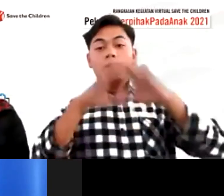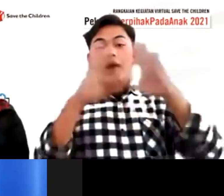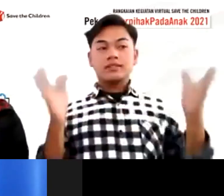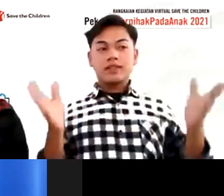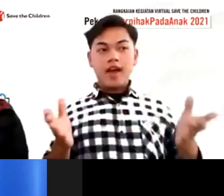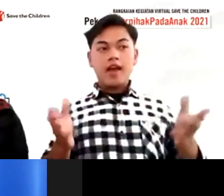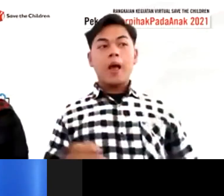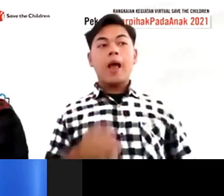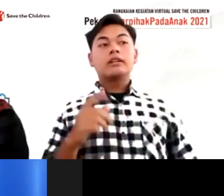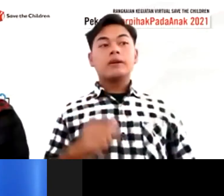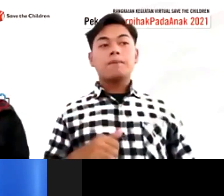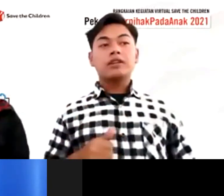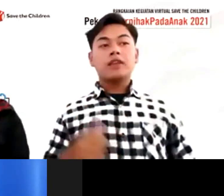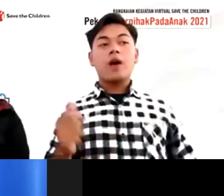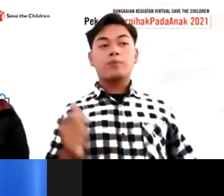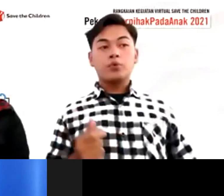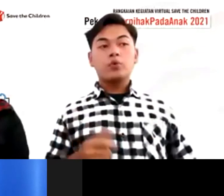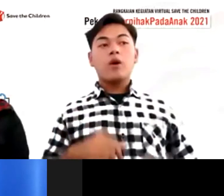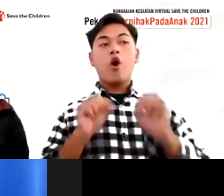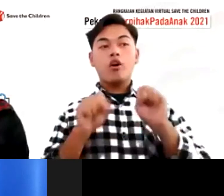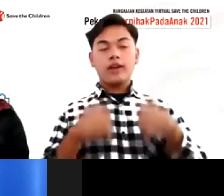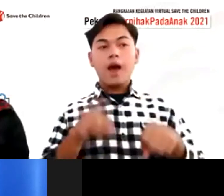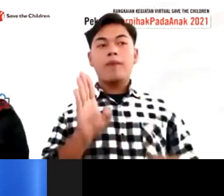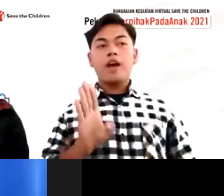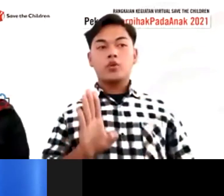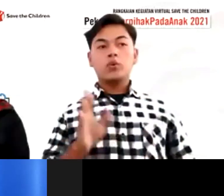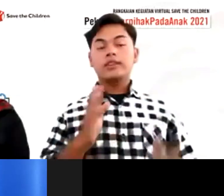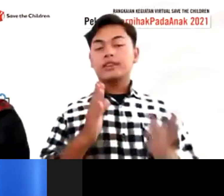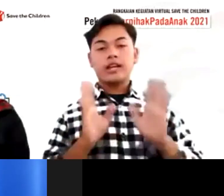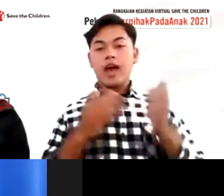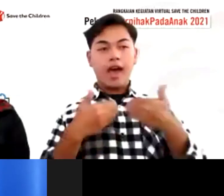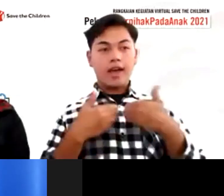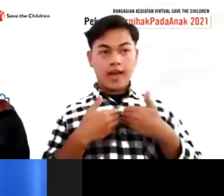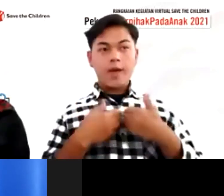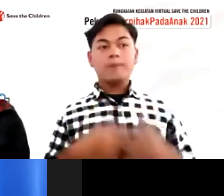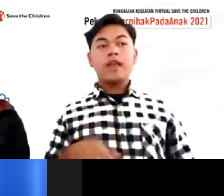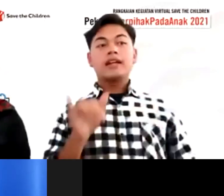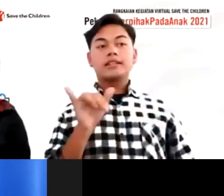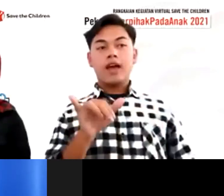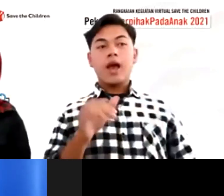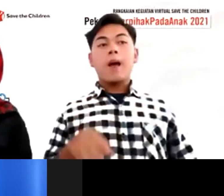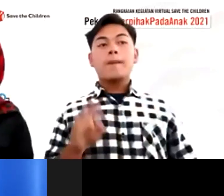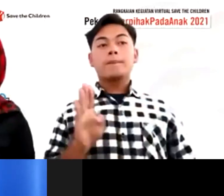jangan baca tetapi ona ban jangan